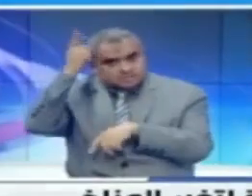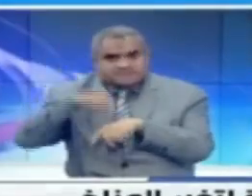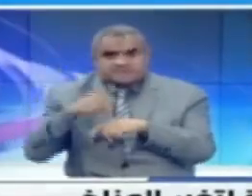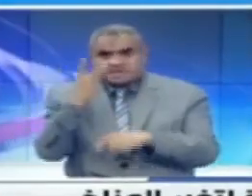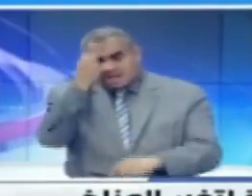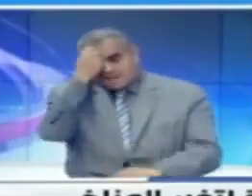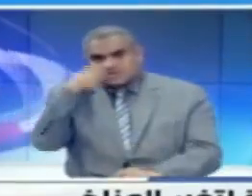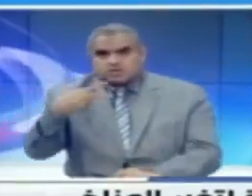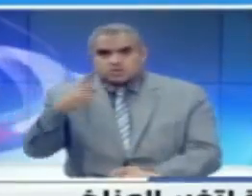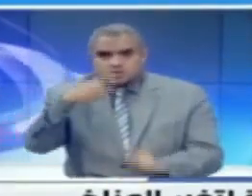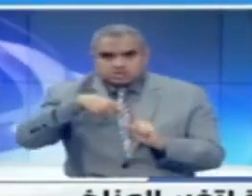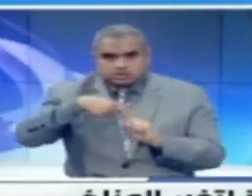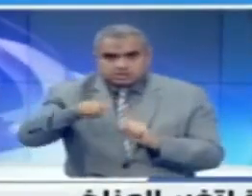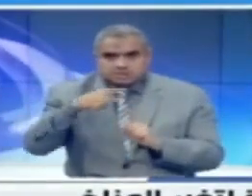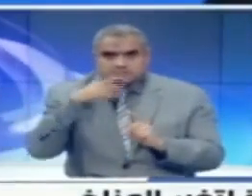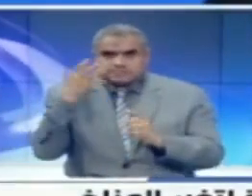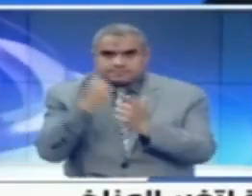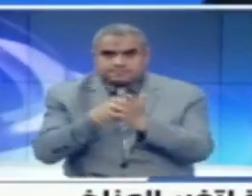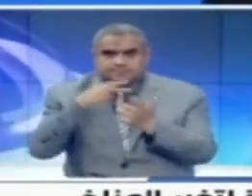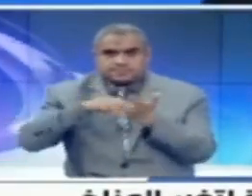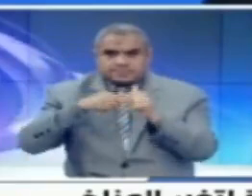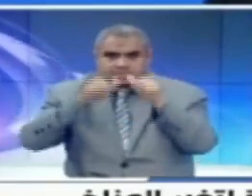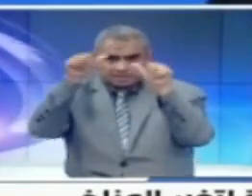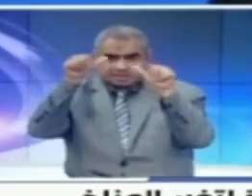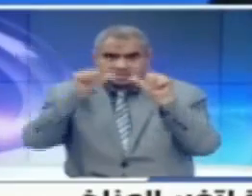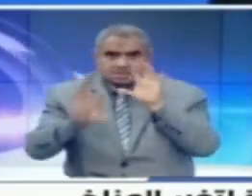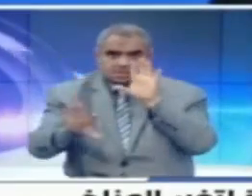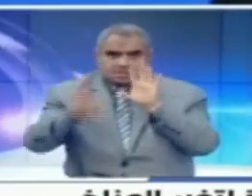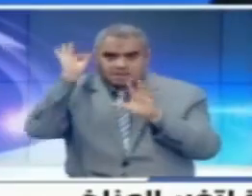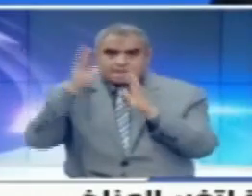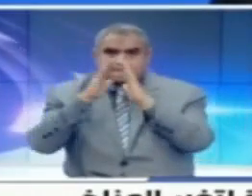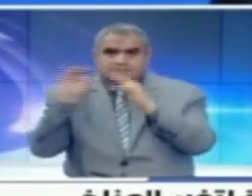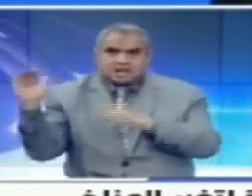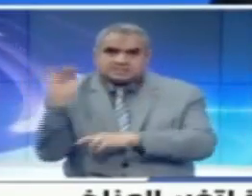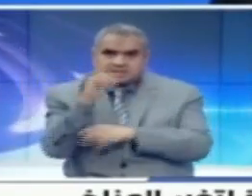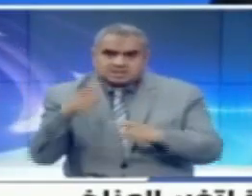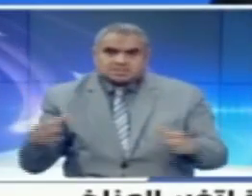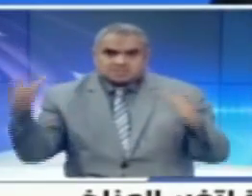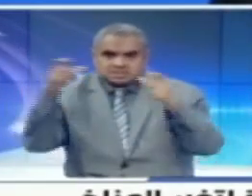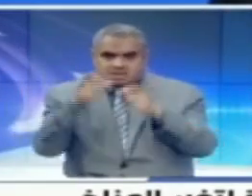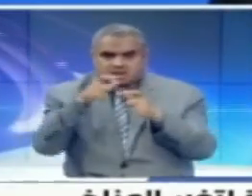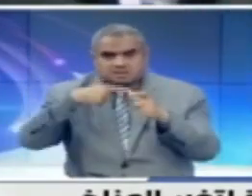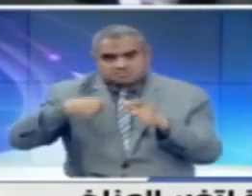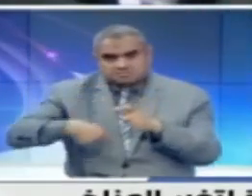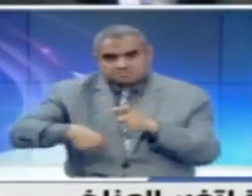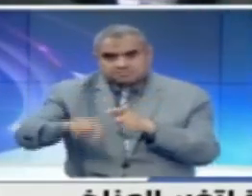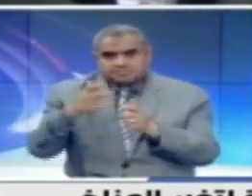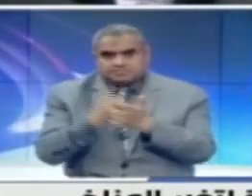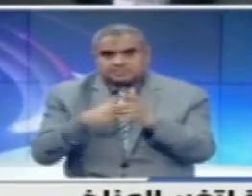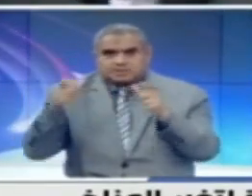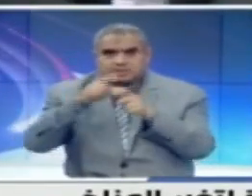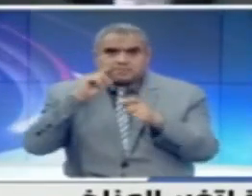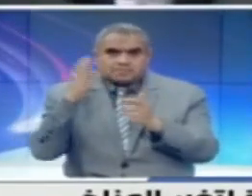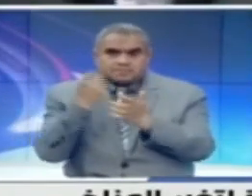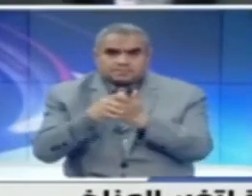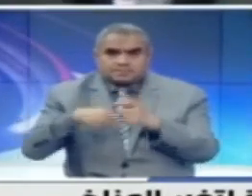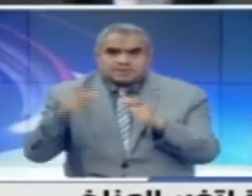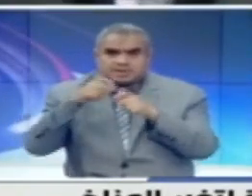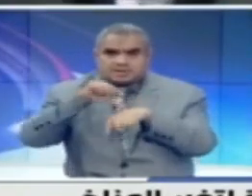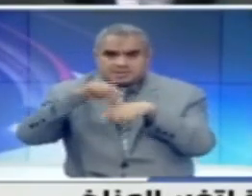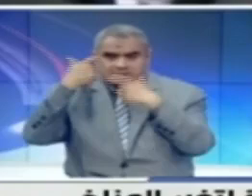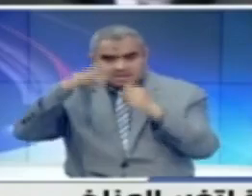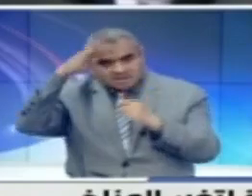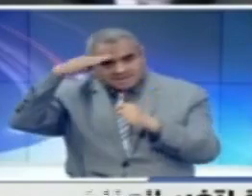في عام 2022، وذلك بعد أن تم إعلان اختيار مصر لاستضافة الدورة القادمة من المؤتمر خلال مؤتمر